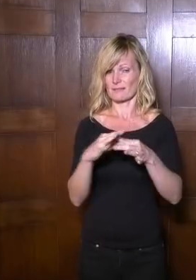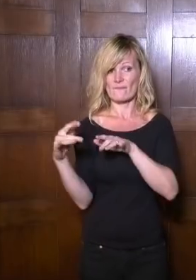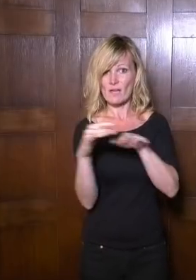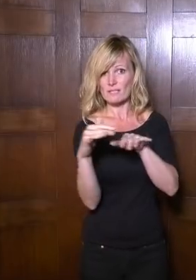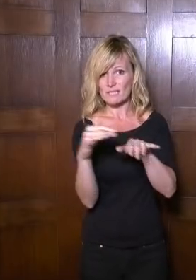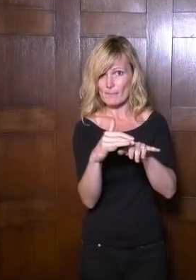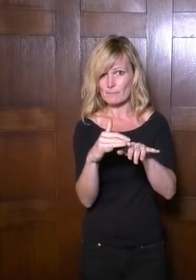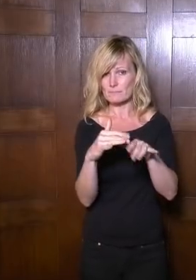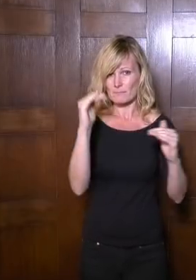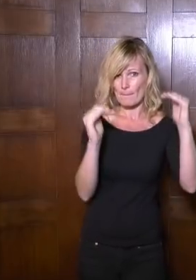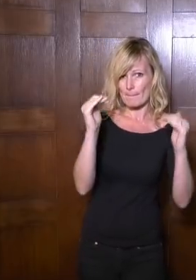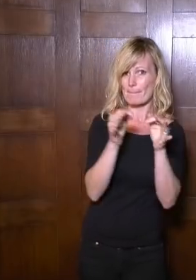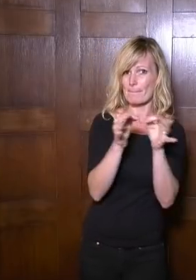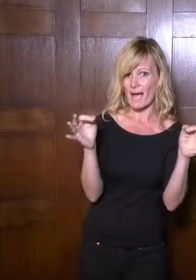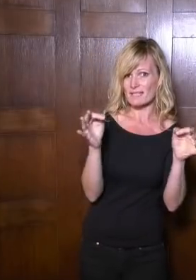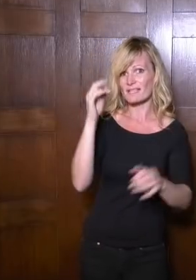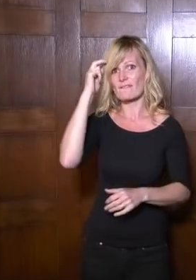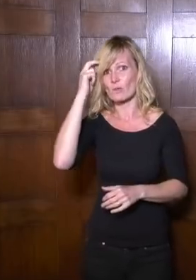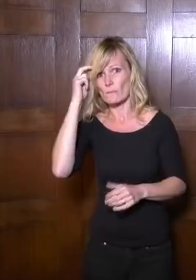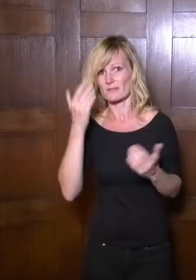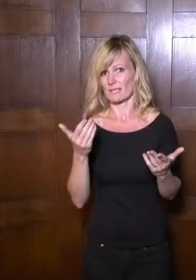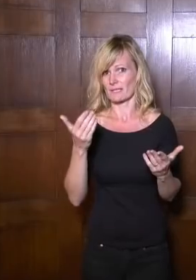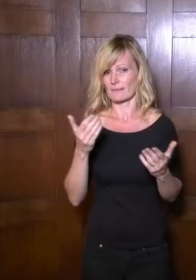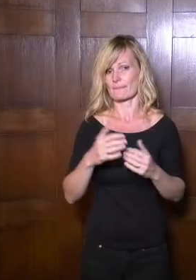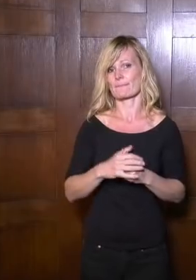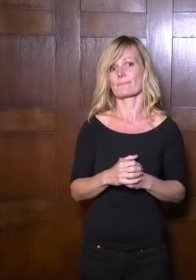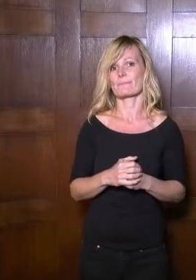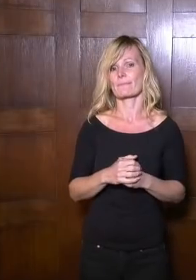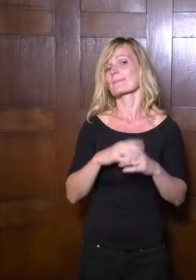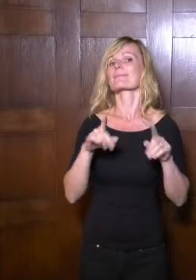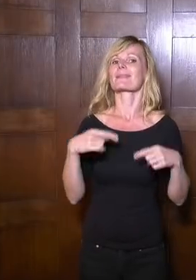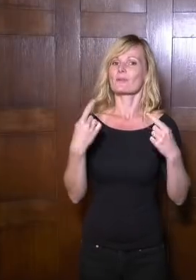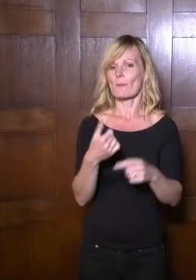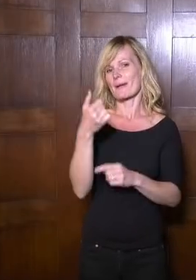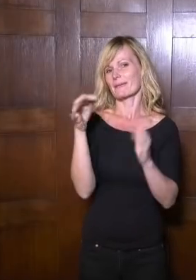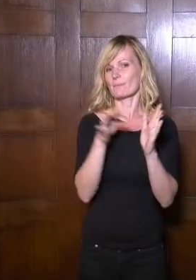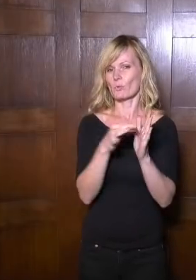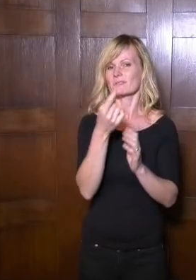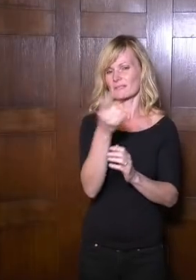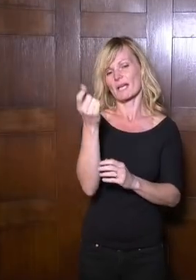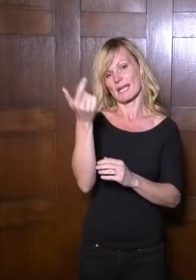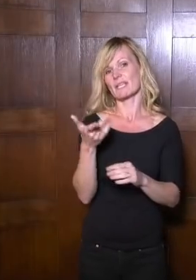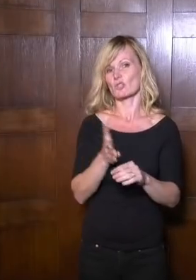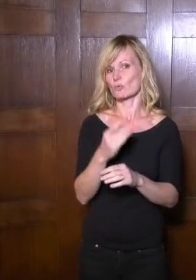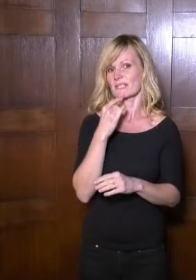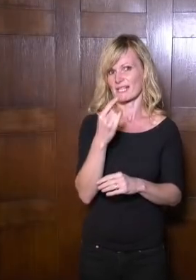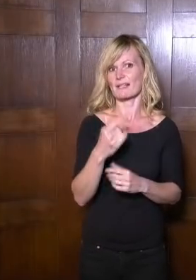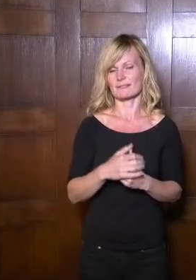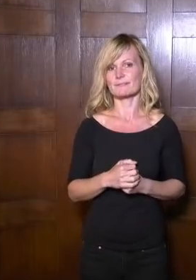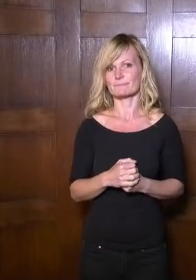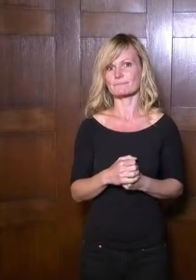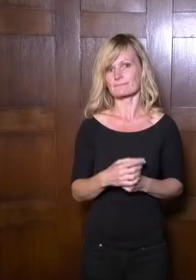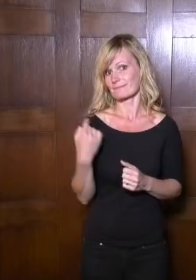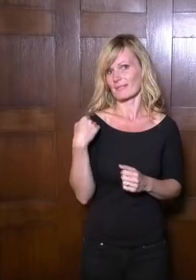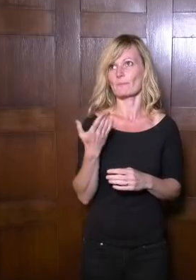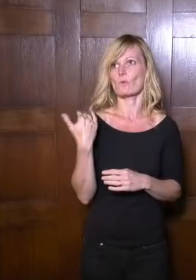sie verhältnismäßig sind und dass sie auch vernünftig sind. Und dann komme ich zu einem Punkt, der von einigen auch schon angesprochen wurde. Ich hatte es